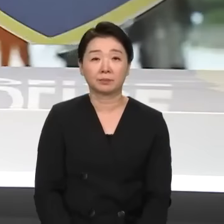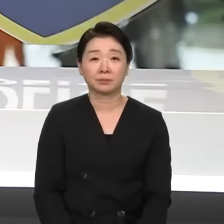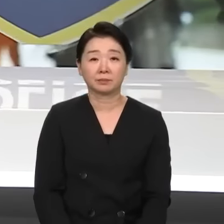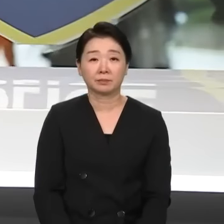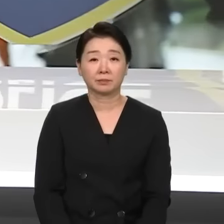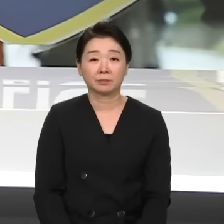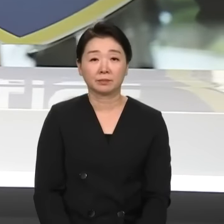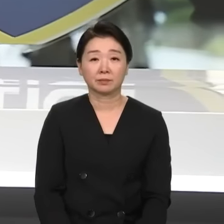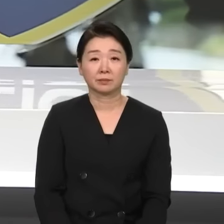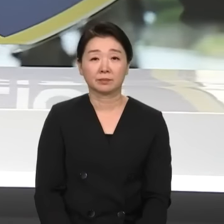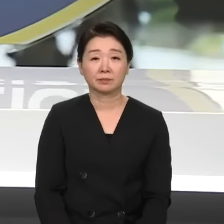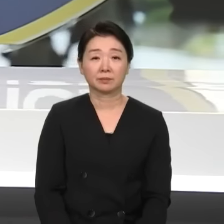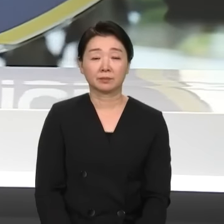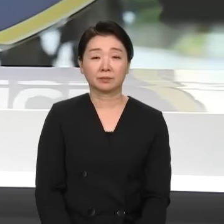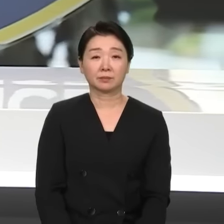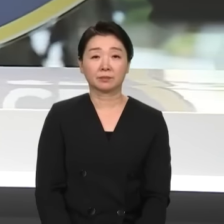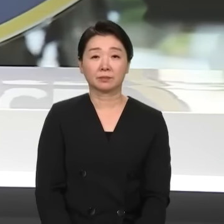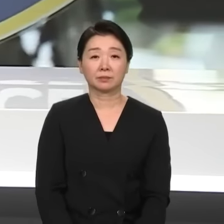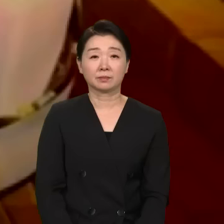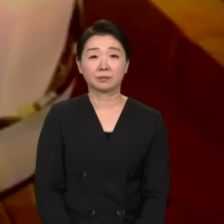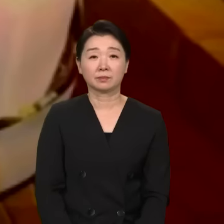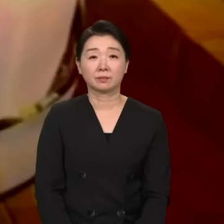합니다. 이세현 기자입니다.